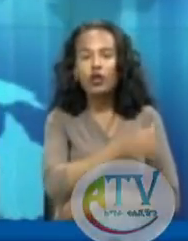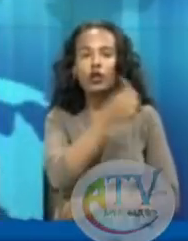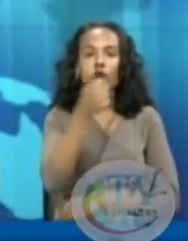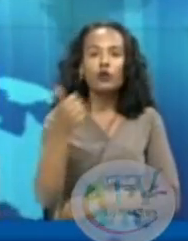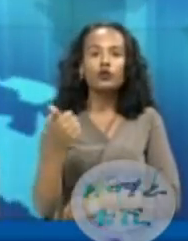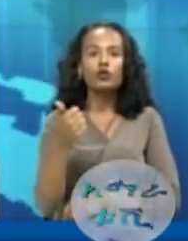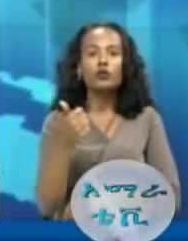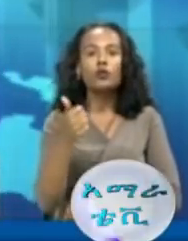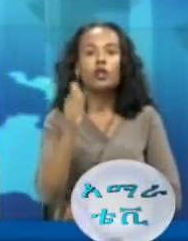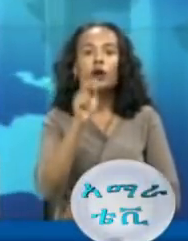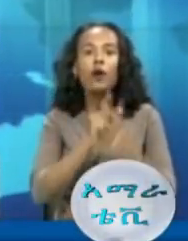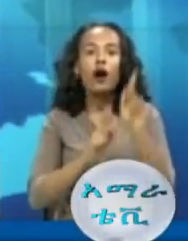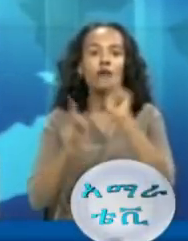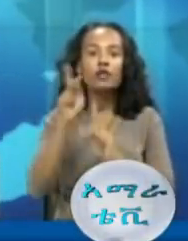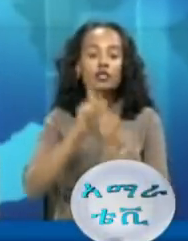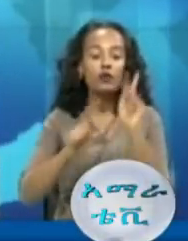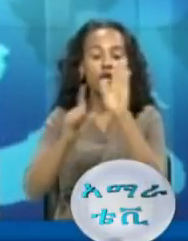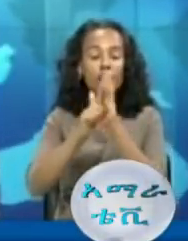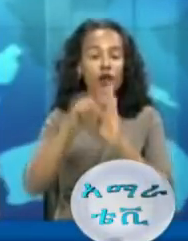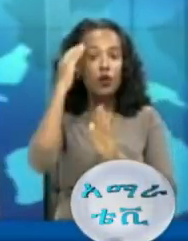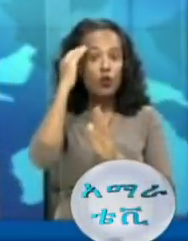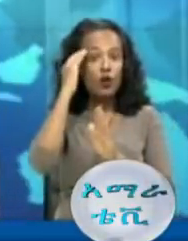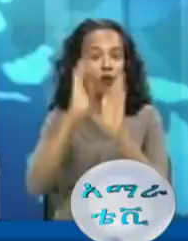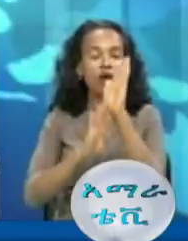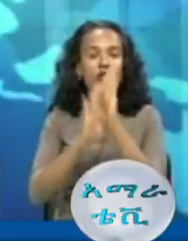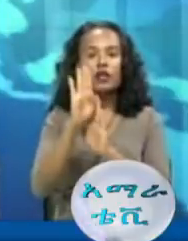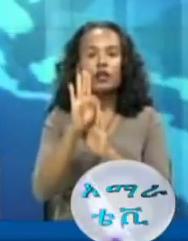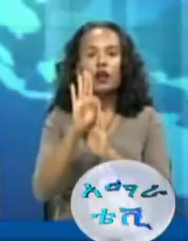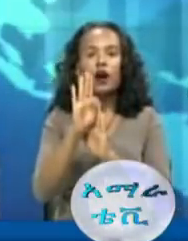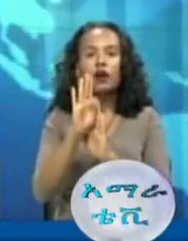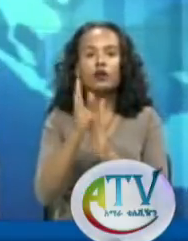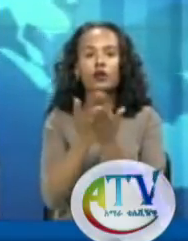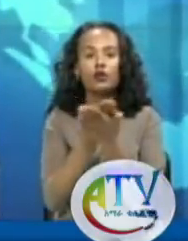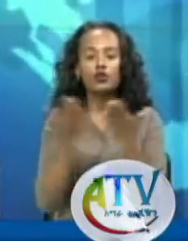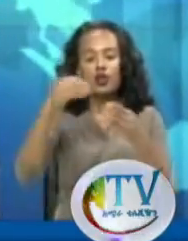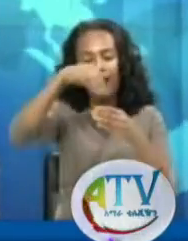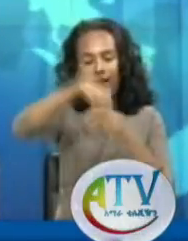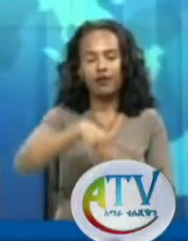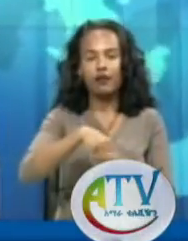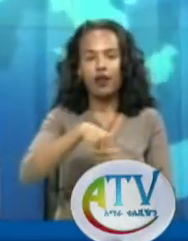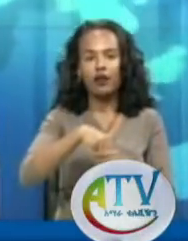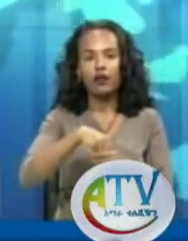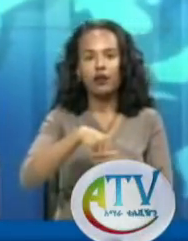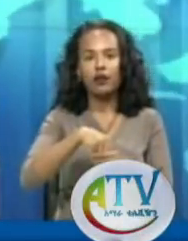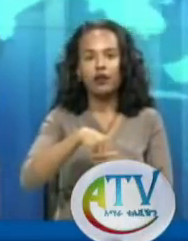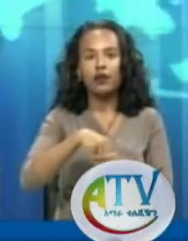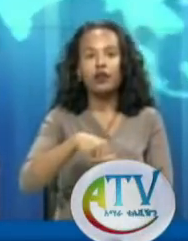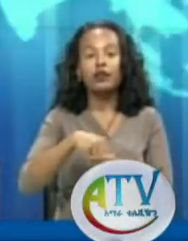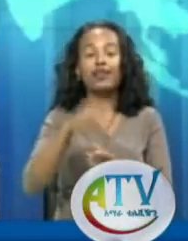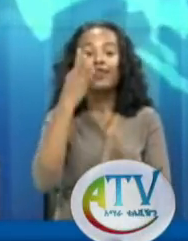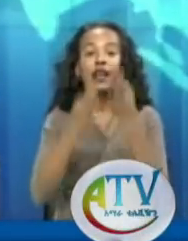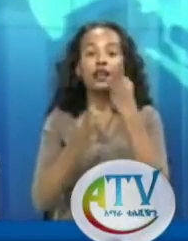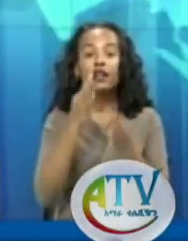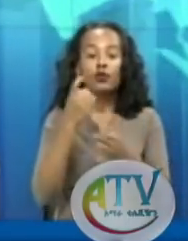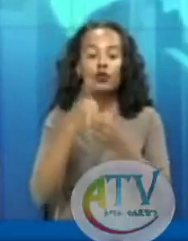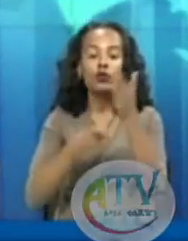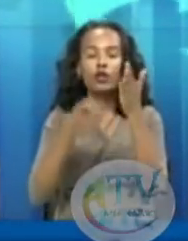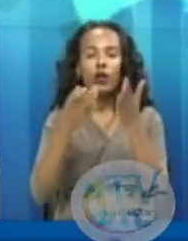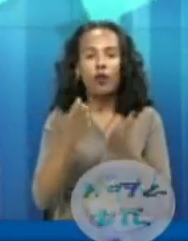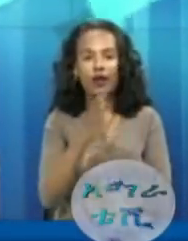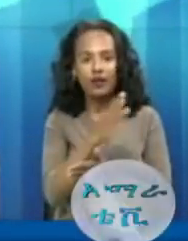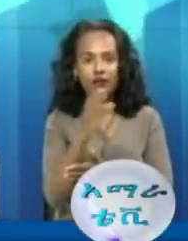ሌሎችንም የማህበረሰብ የህግ እውቀት ማሳደጊያ መስኮችን ያካትታል። የዳኝነት